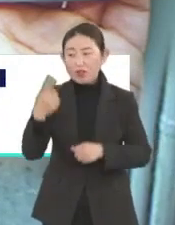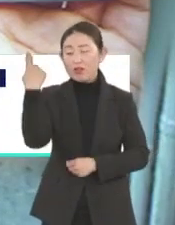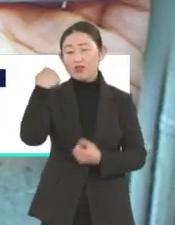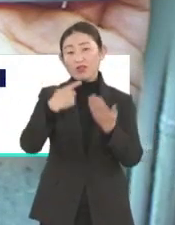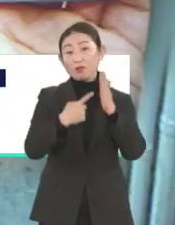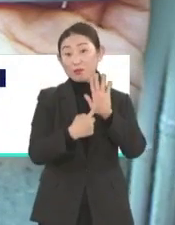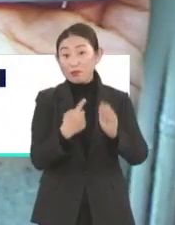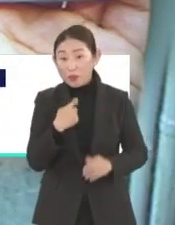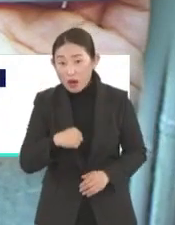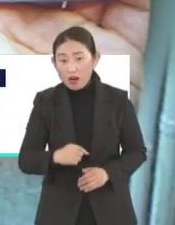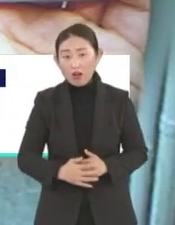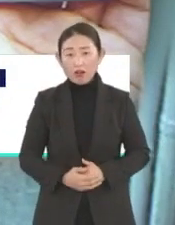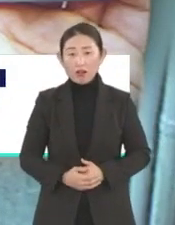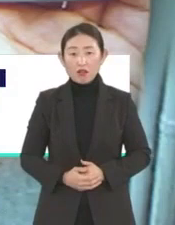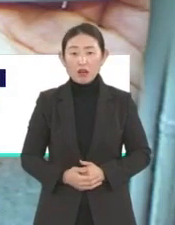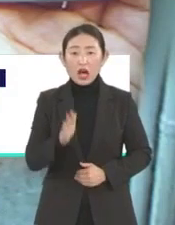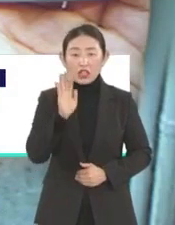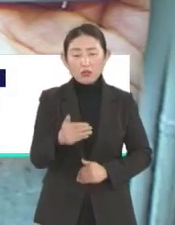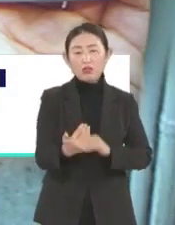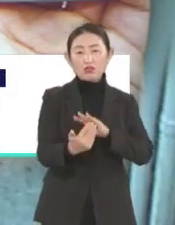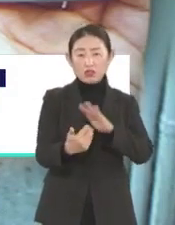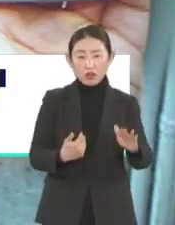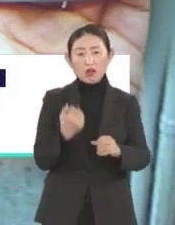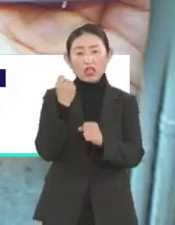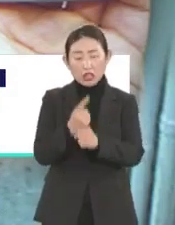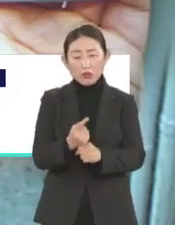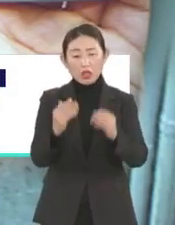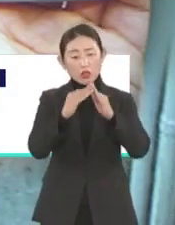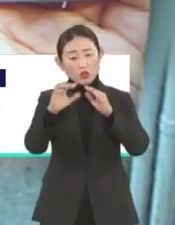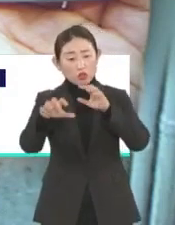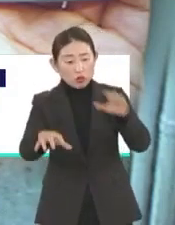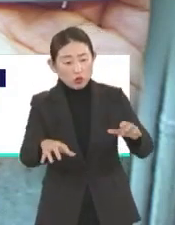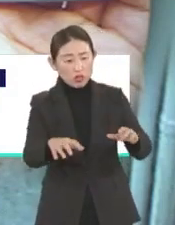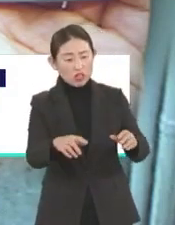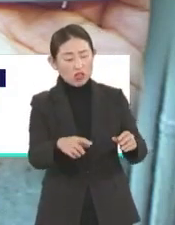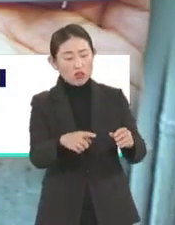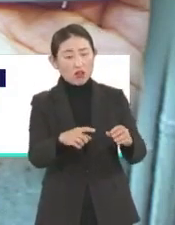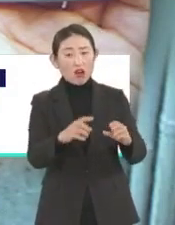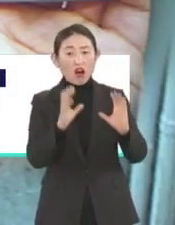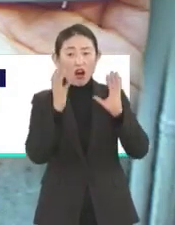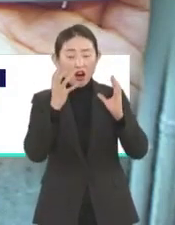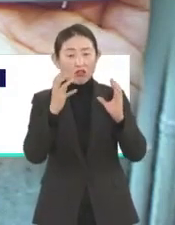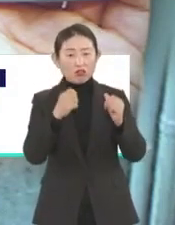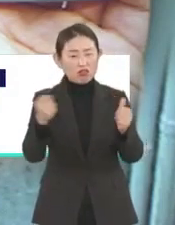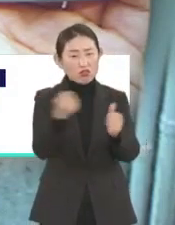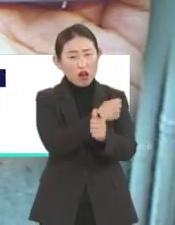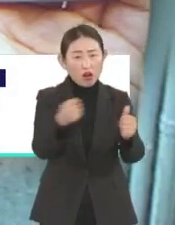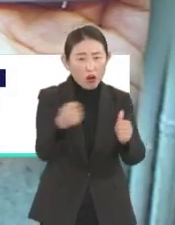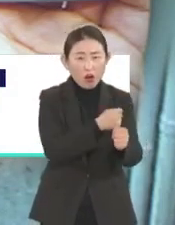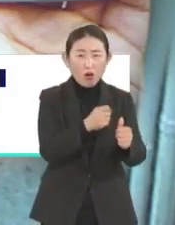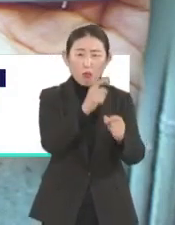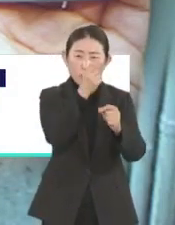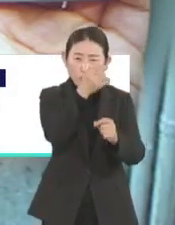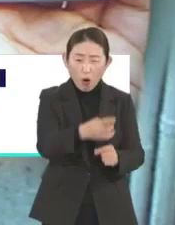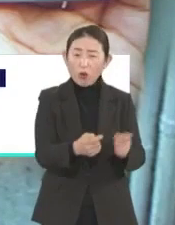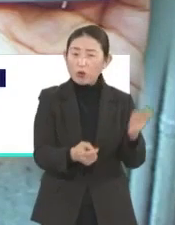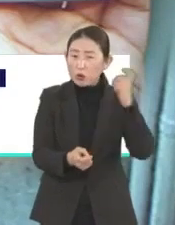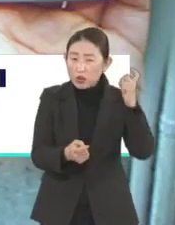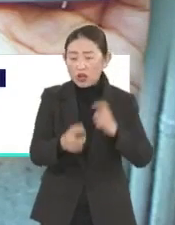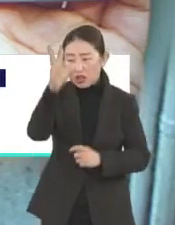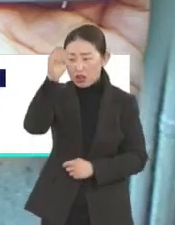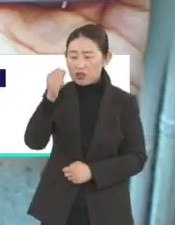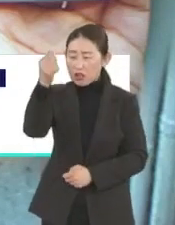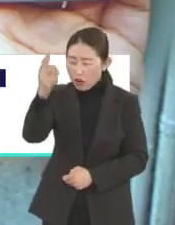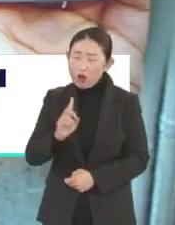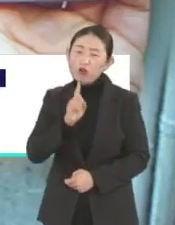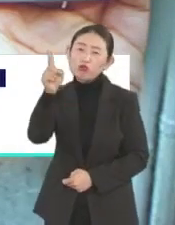어제 전해드린 바 있습니다. 그런데 이전에도 이웃들이 부모의 학대 정황을 알아채고 경찰에 수차례 신고를 했던